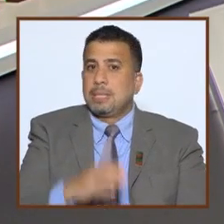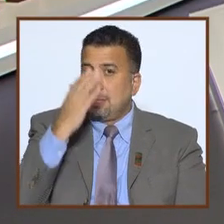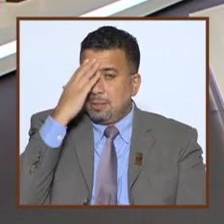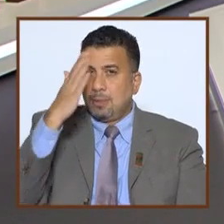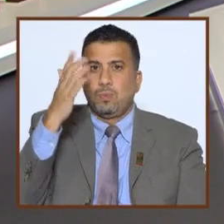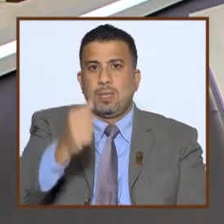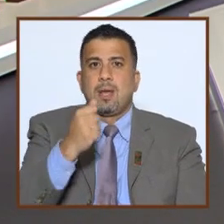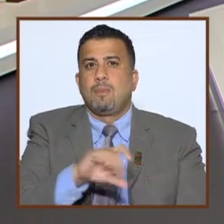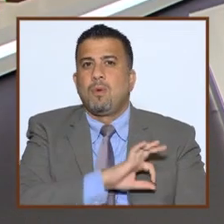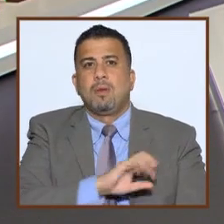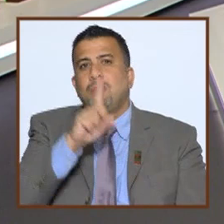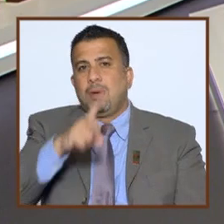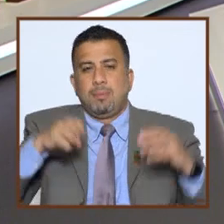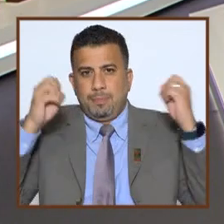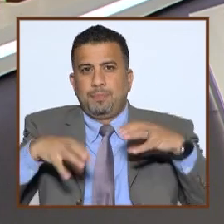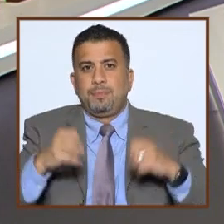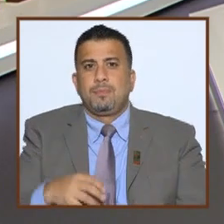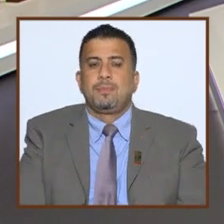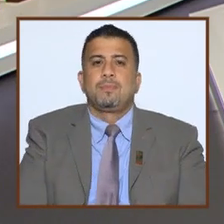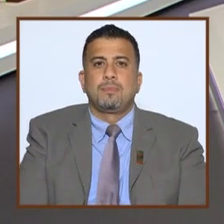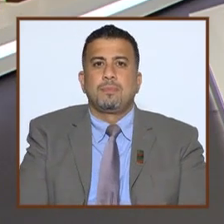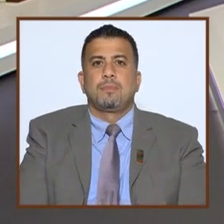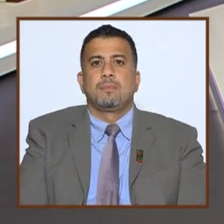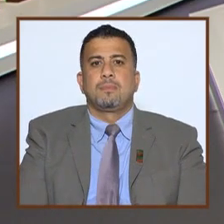عليكم السلام ورحمه الله مرحبا